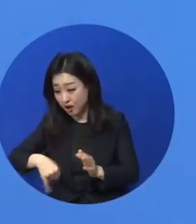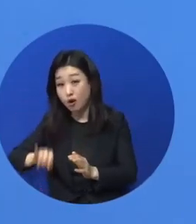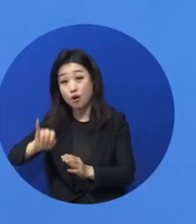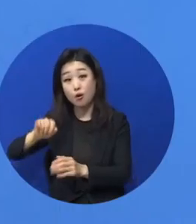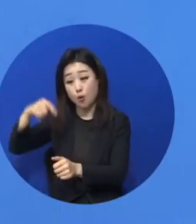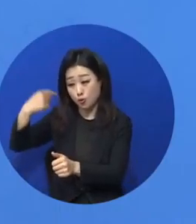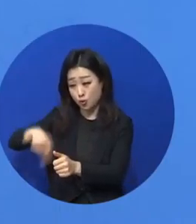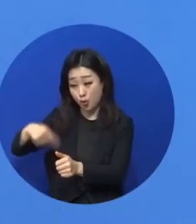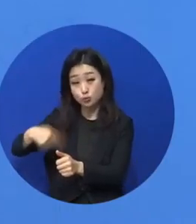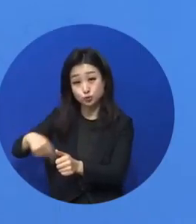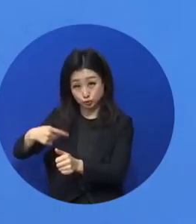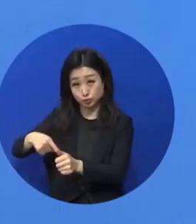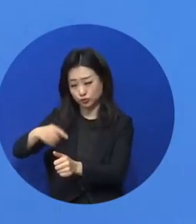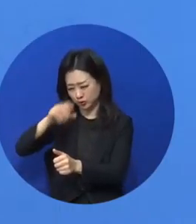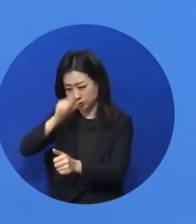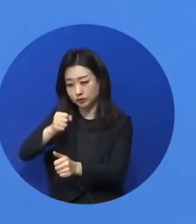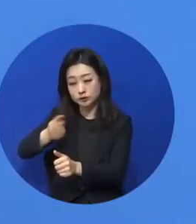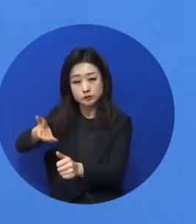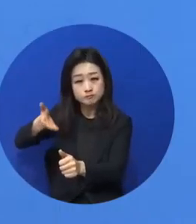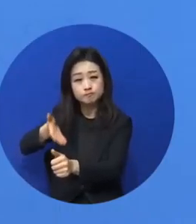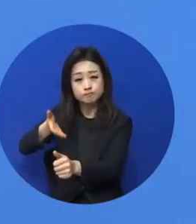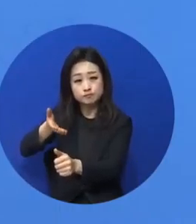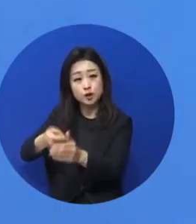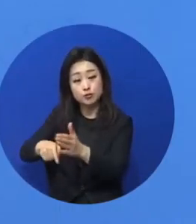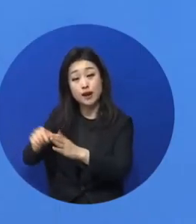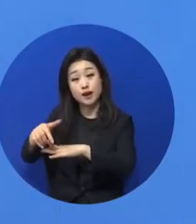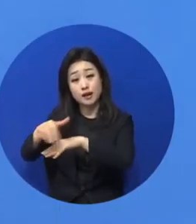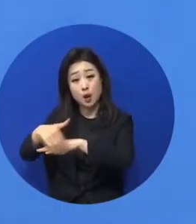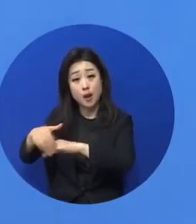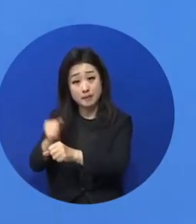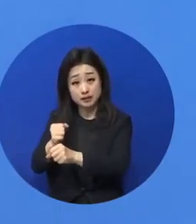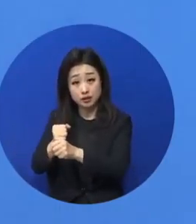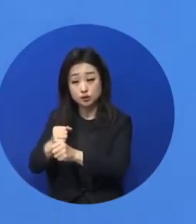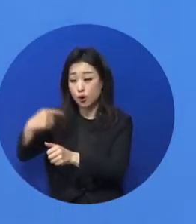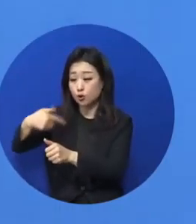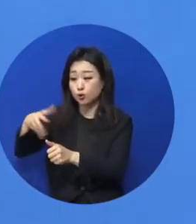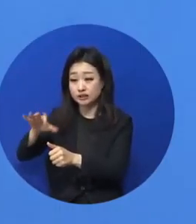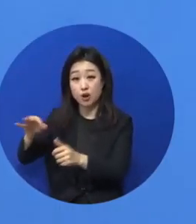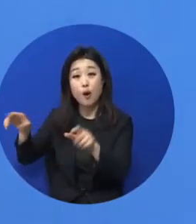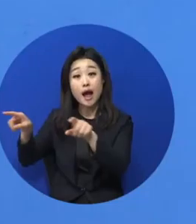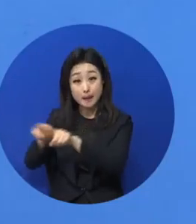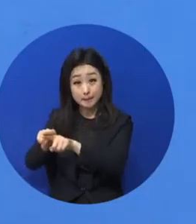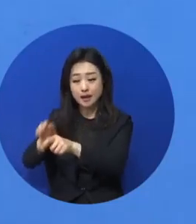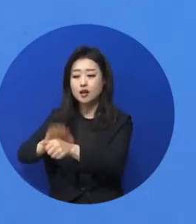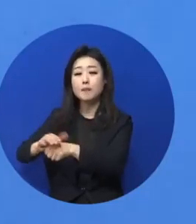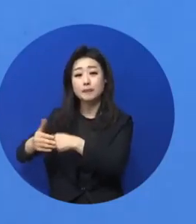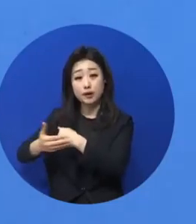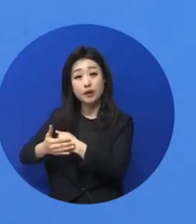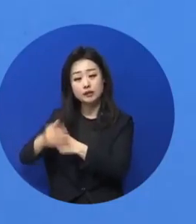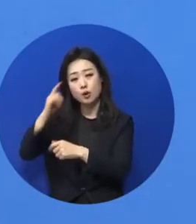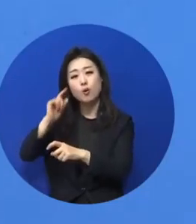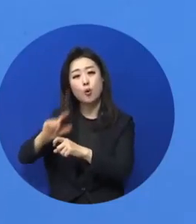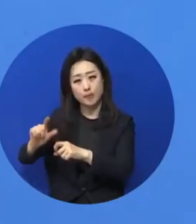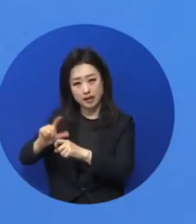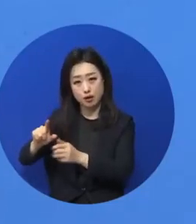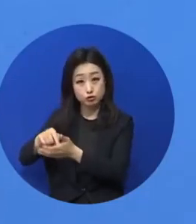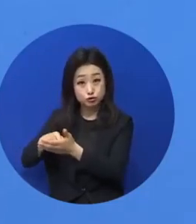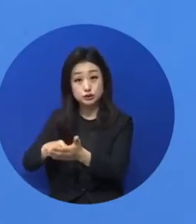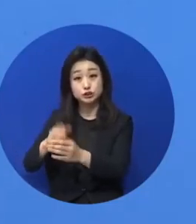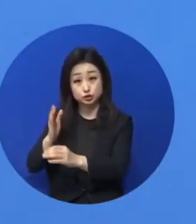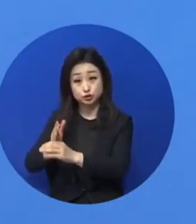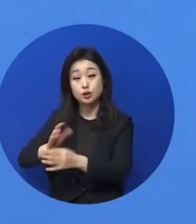질을 향상시키는 그런 대책들, 그런 부분에 대해서는 우리 교육청과 협업해서 지금도 고민을 하고 있고 지속적으로